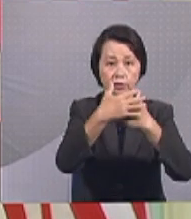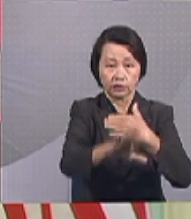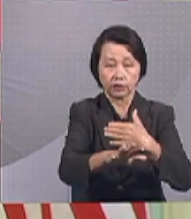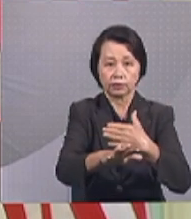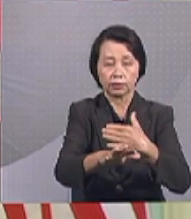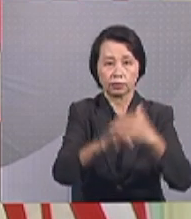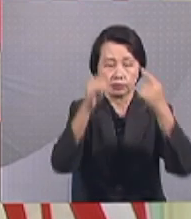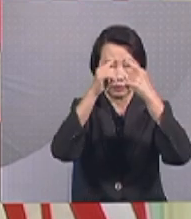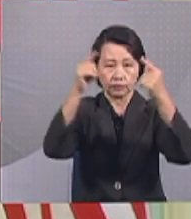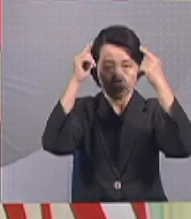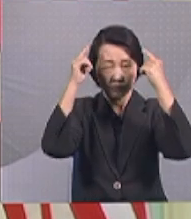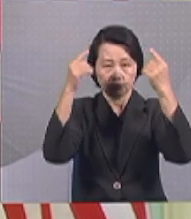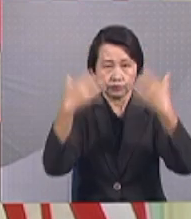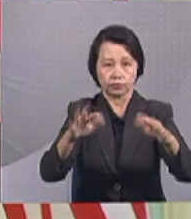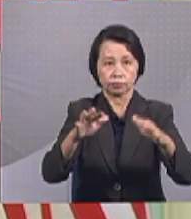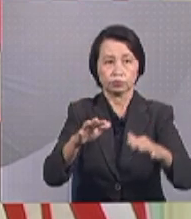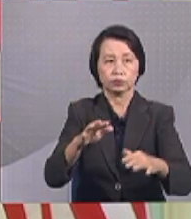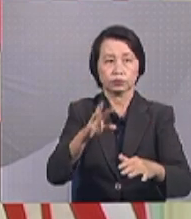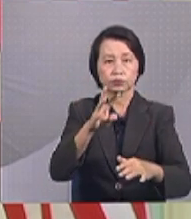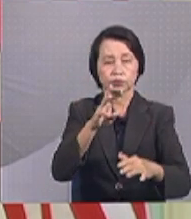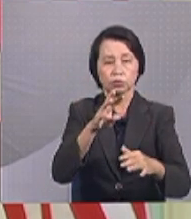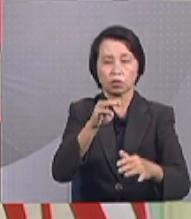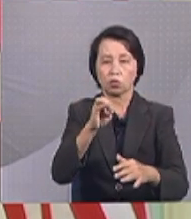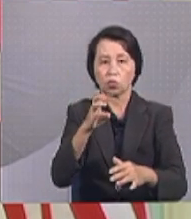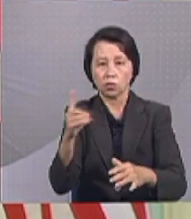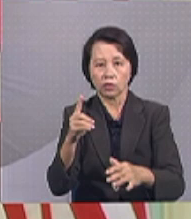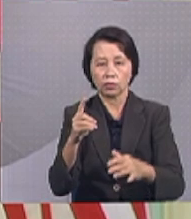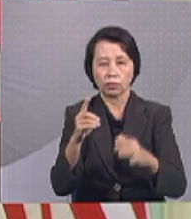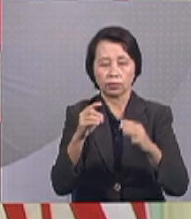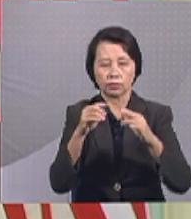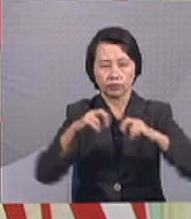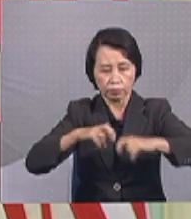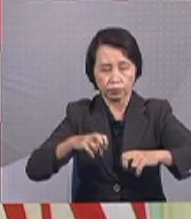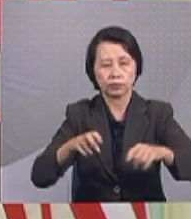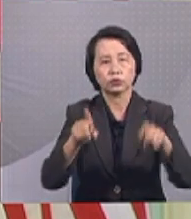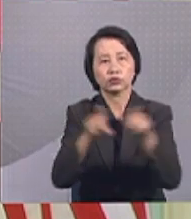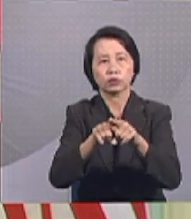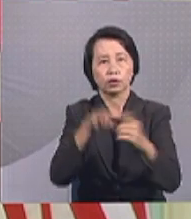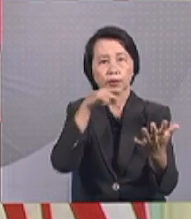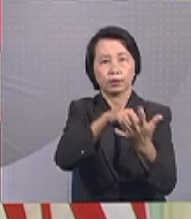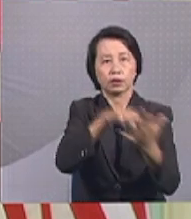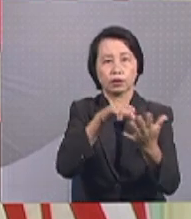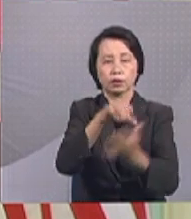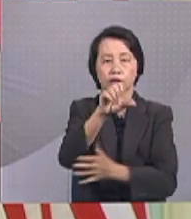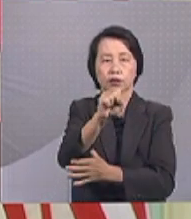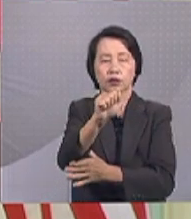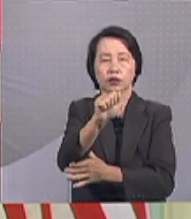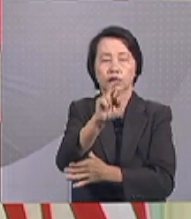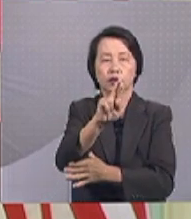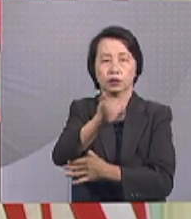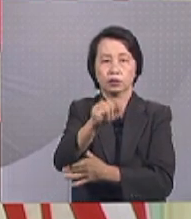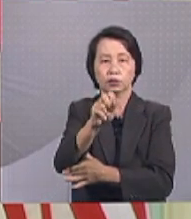siswazah mod penyelidikan seperti pengajian sarjana ataupun